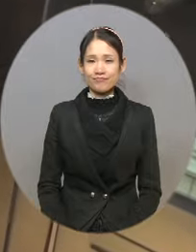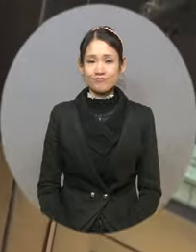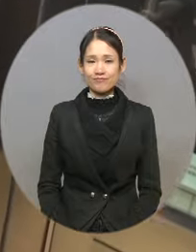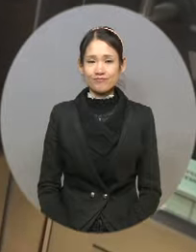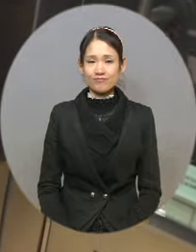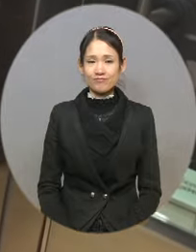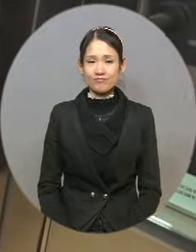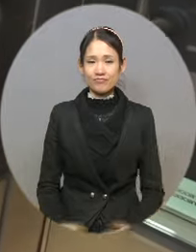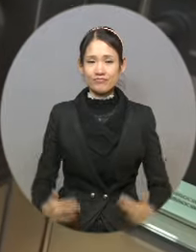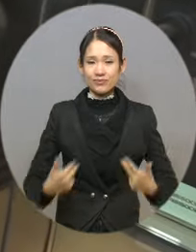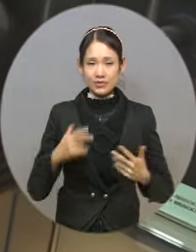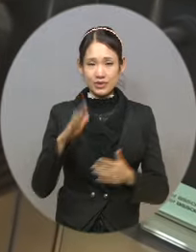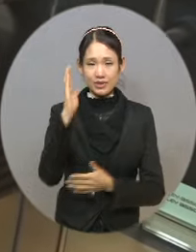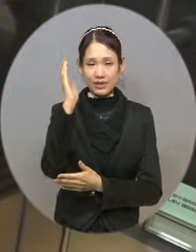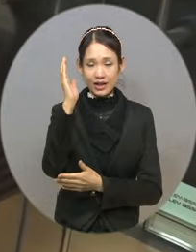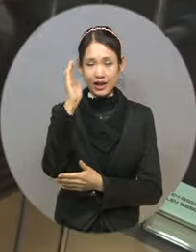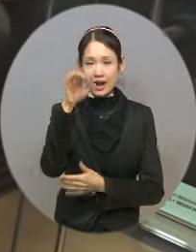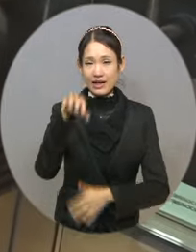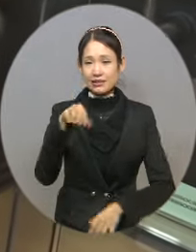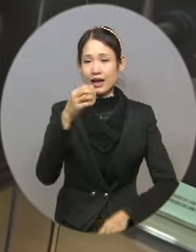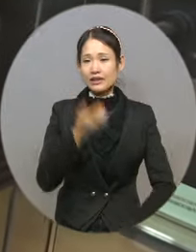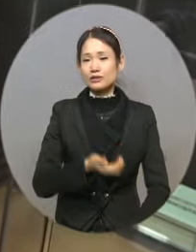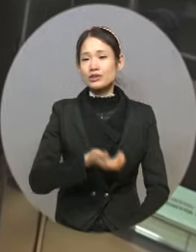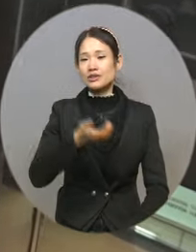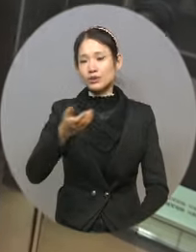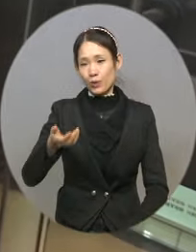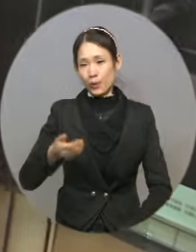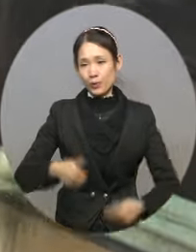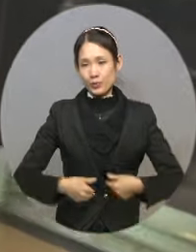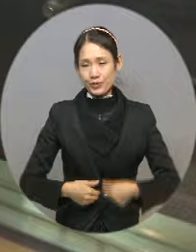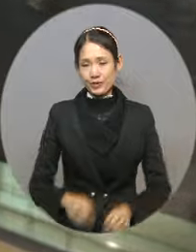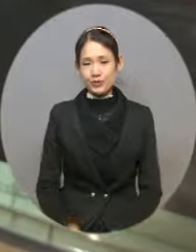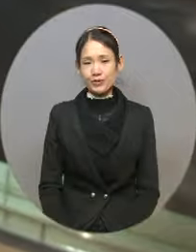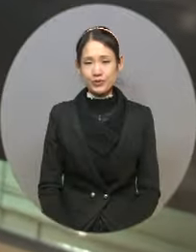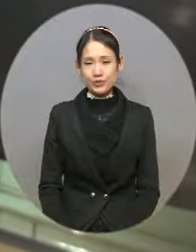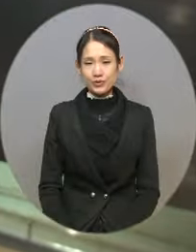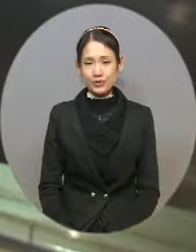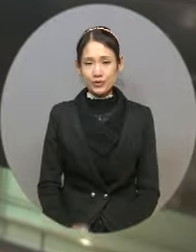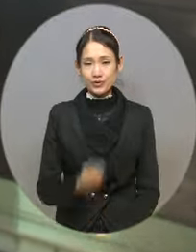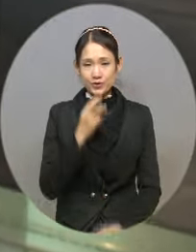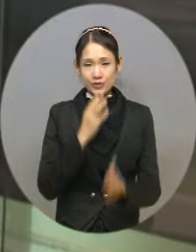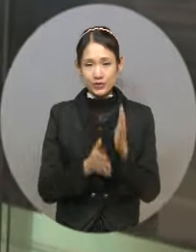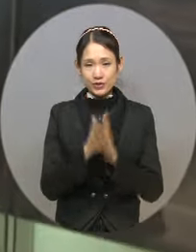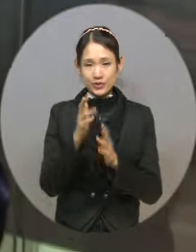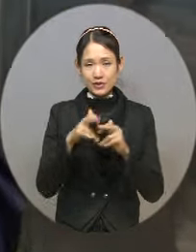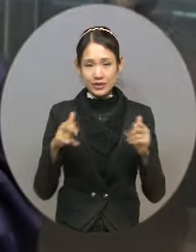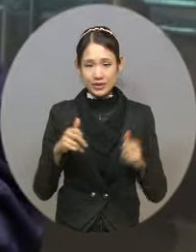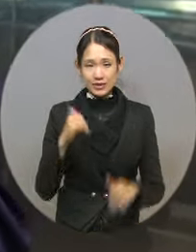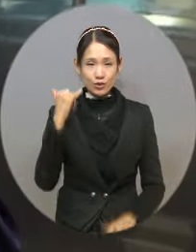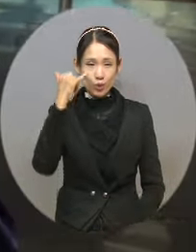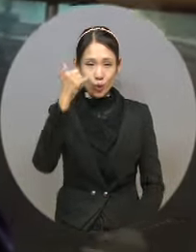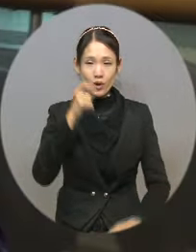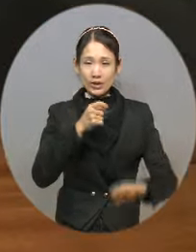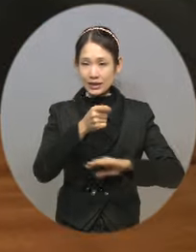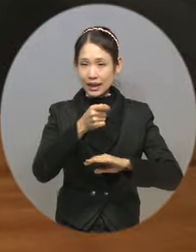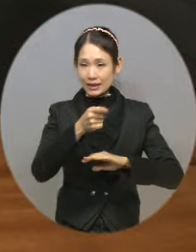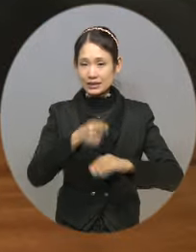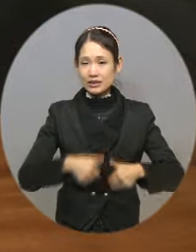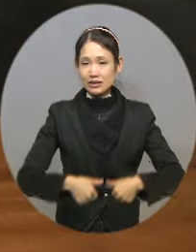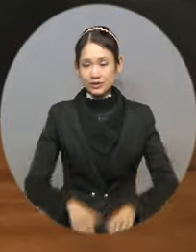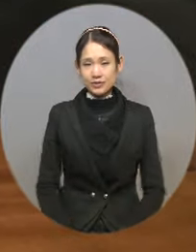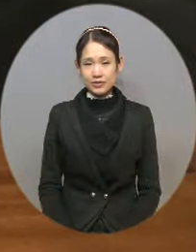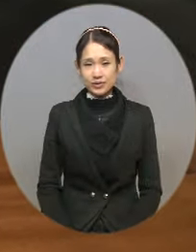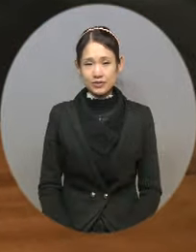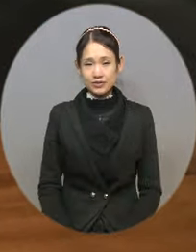성남으로 강의 장소로 이동을 해야 돼서요. 서울 시각장애인 콜택시를 이용해야 될 것 같아요.